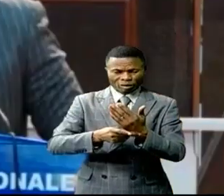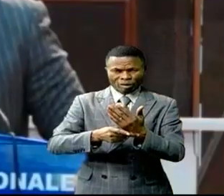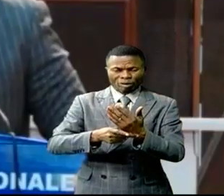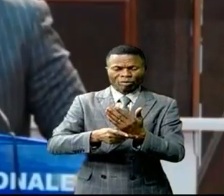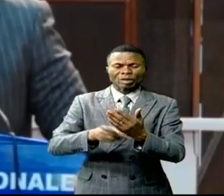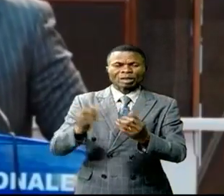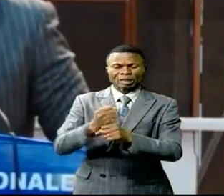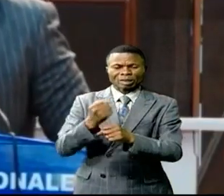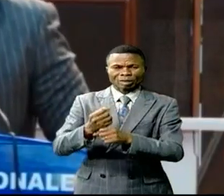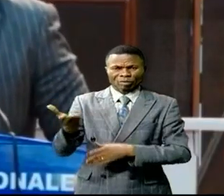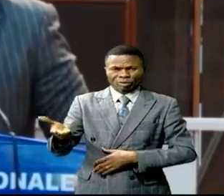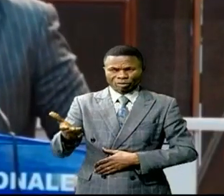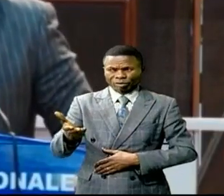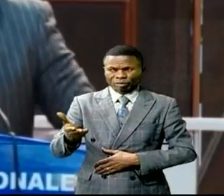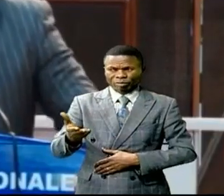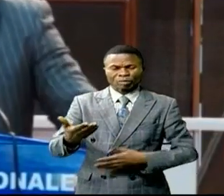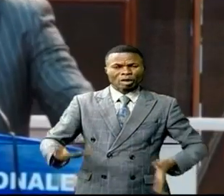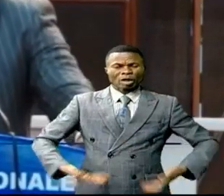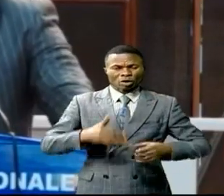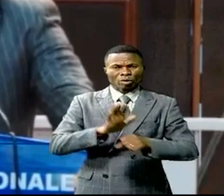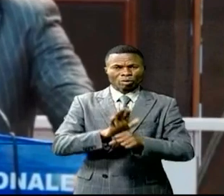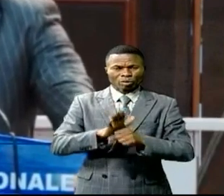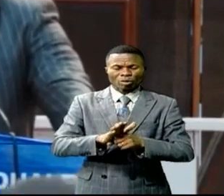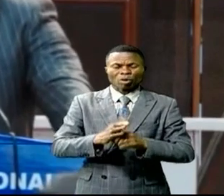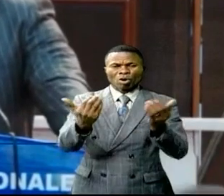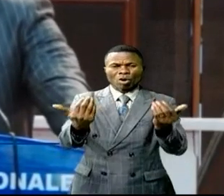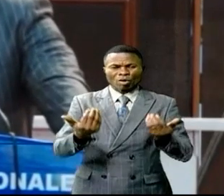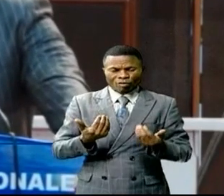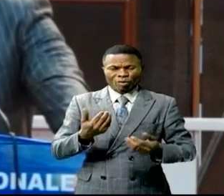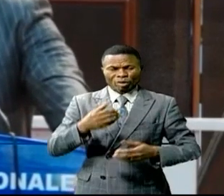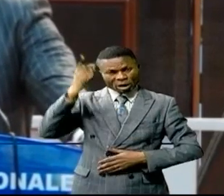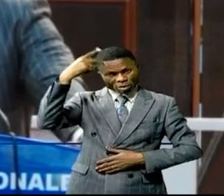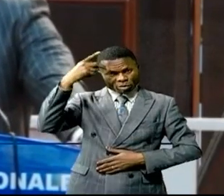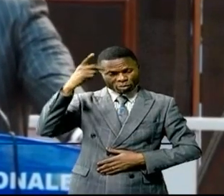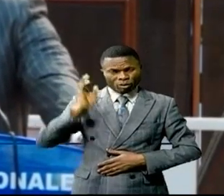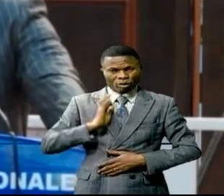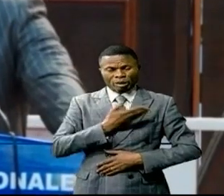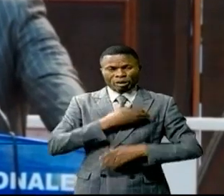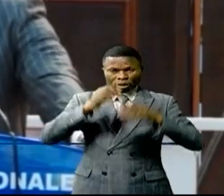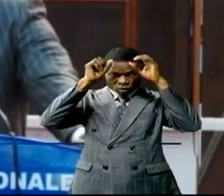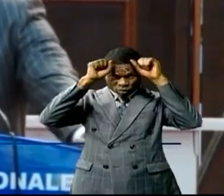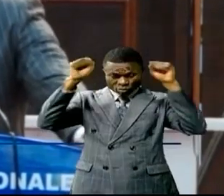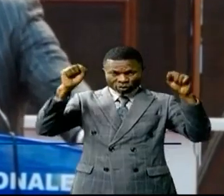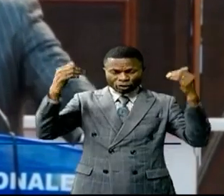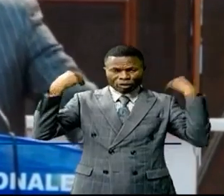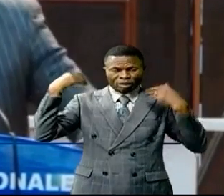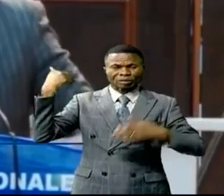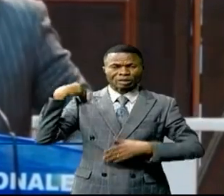éducationnelles. Tout en saluant la ferme volonté politique du président de la République et chef de l'État,